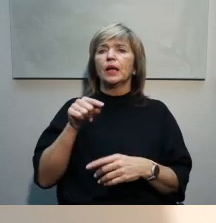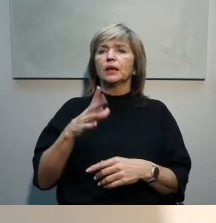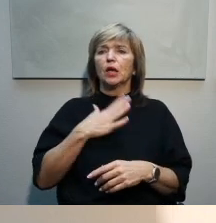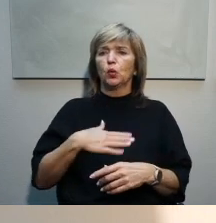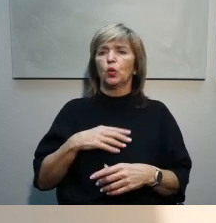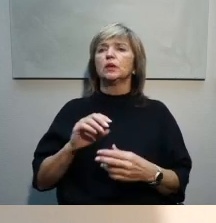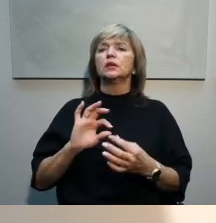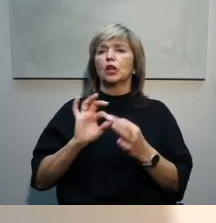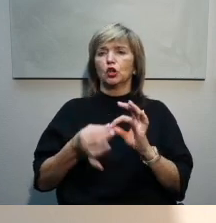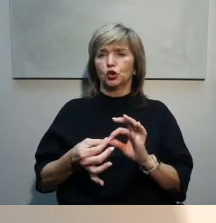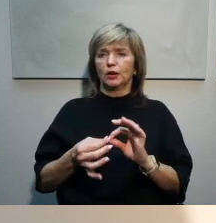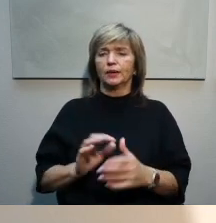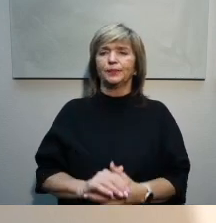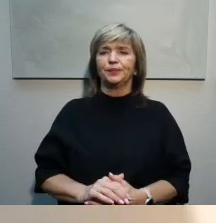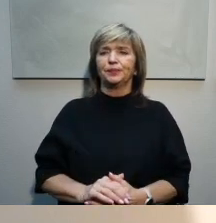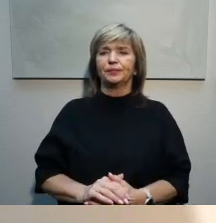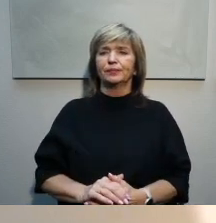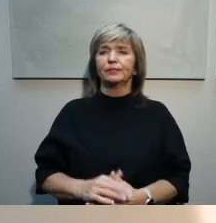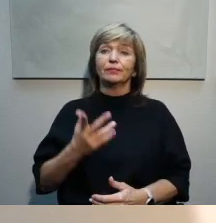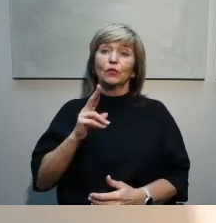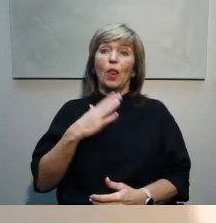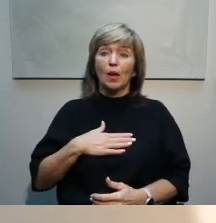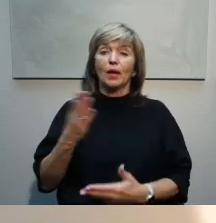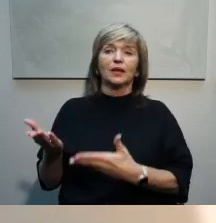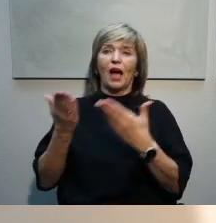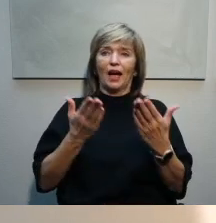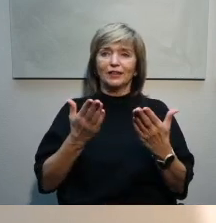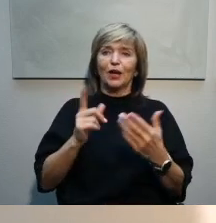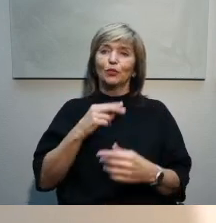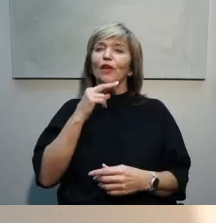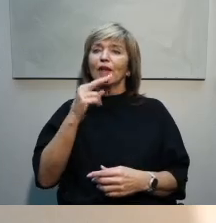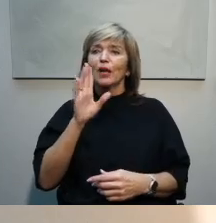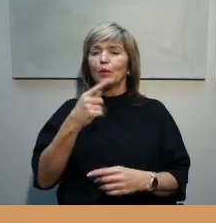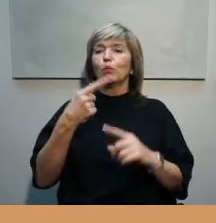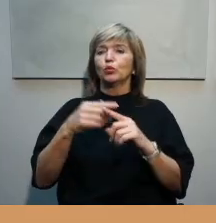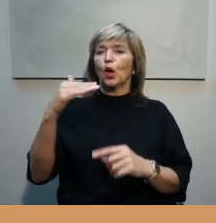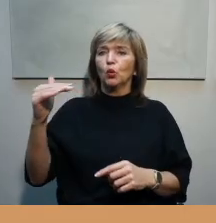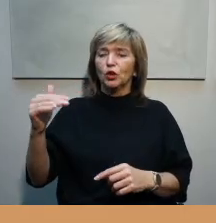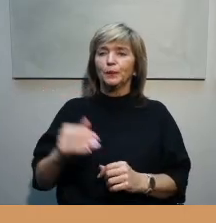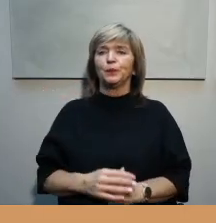ļoti sarežģīti. Labi, es aicinu jūs būt vērīgiem pret pusauģiem.